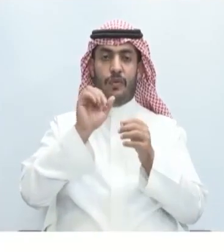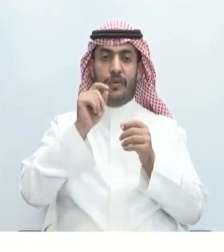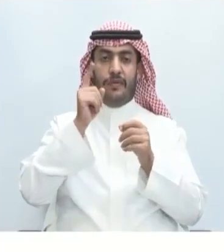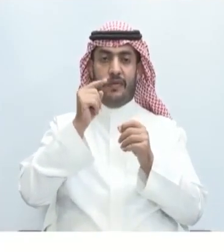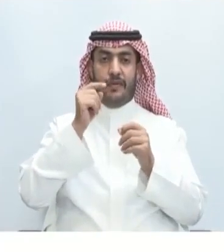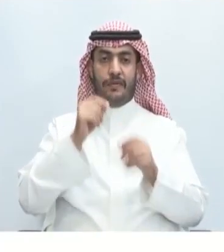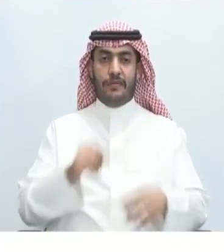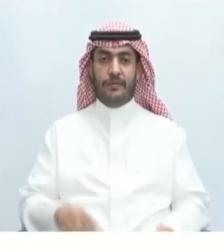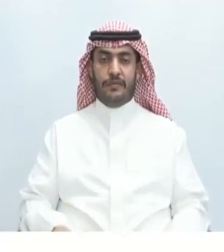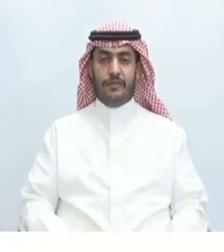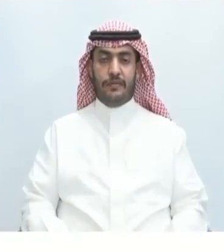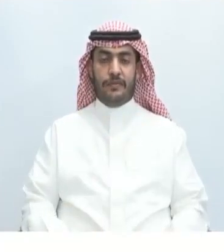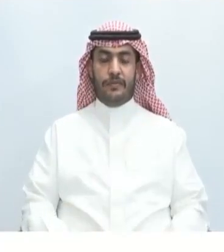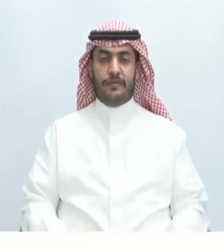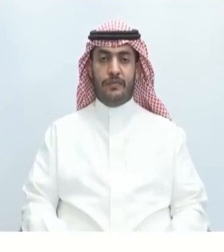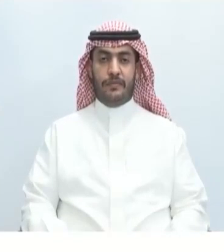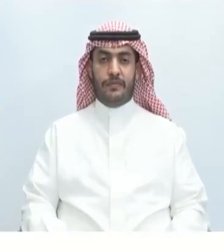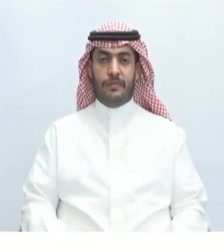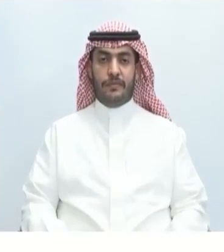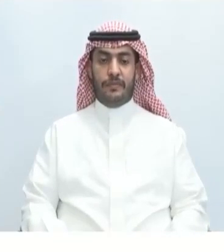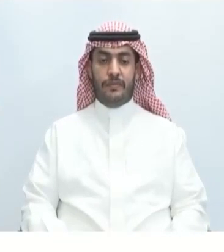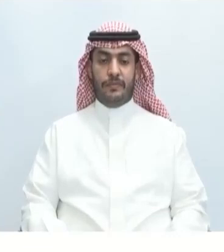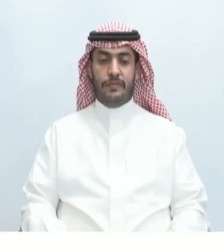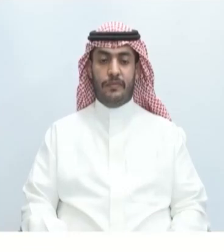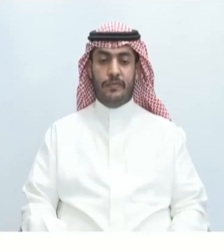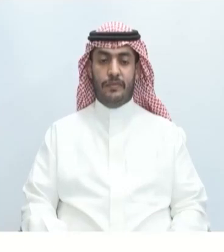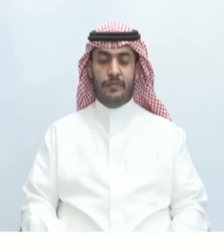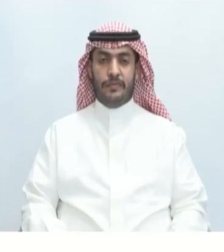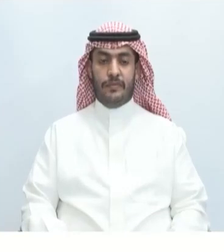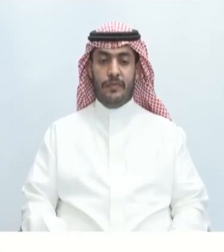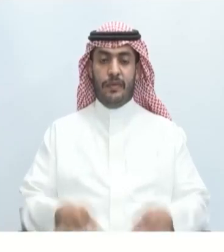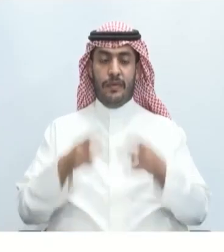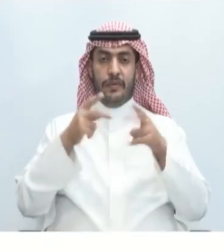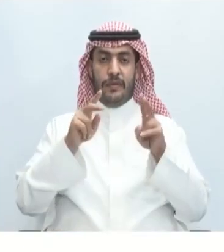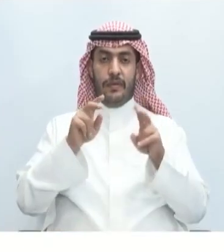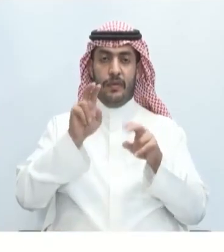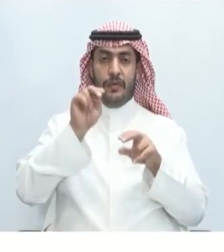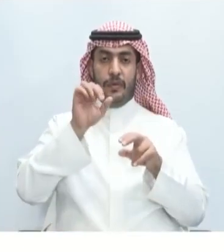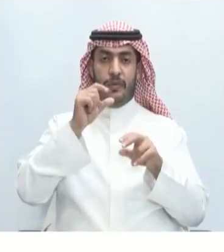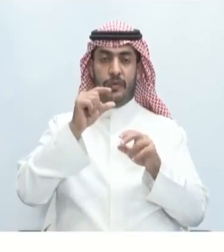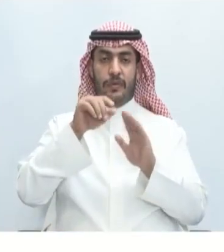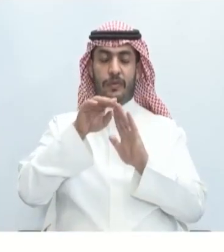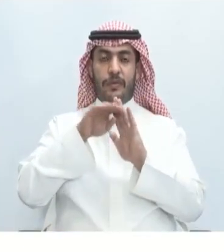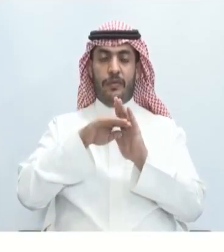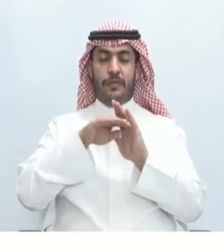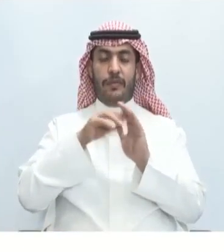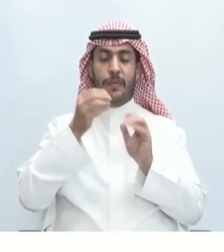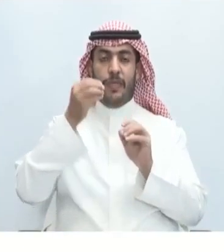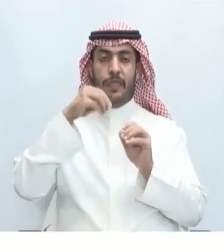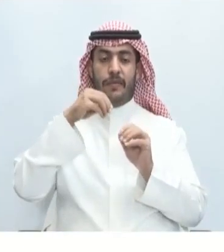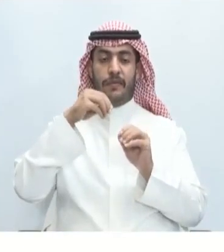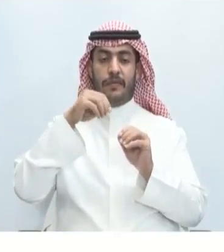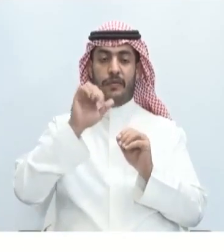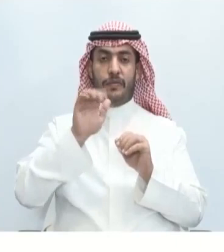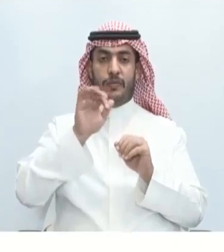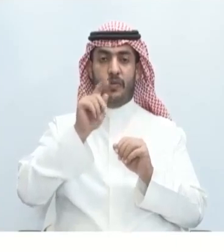سولفر نبدا في القيود ن لدينا بعض القيود التي لابد ان نضيفها في